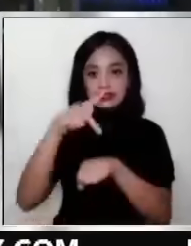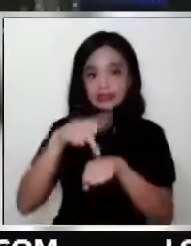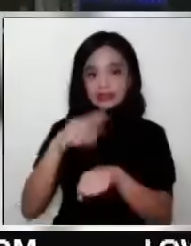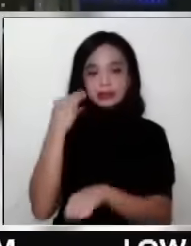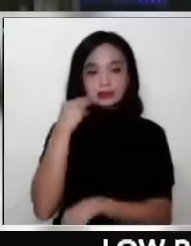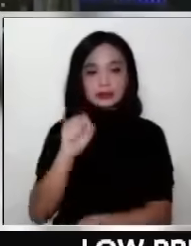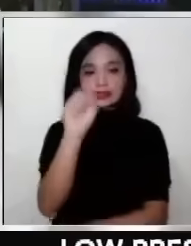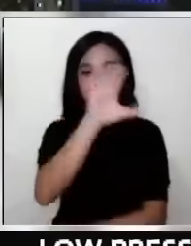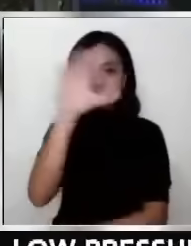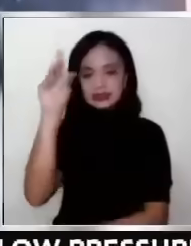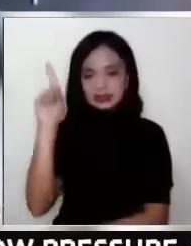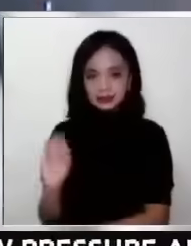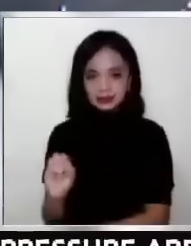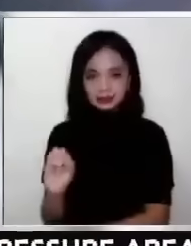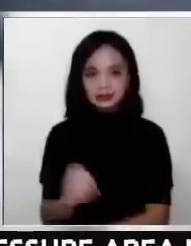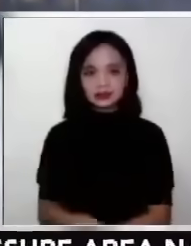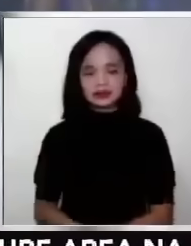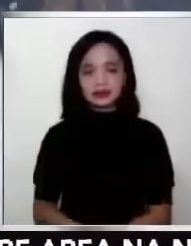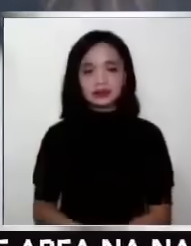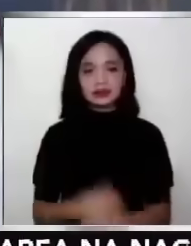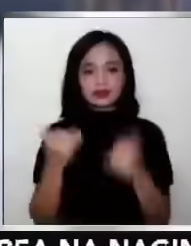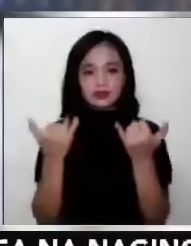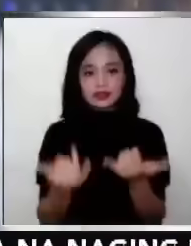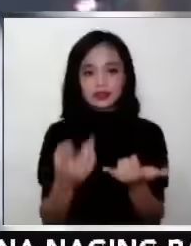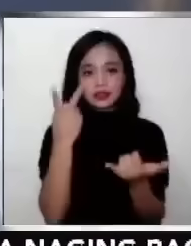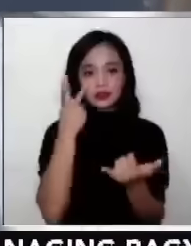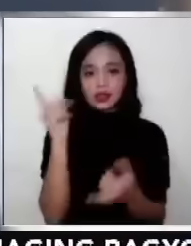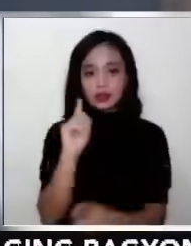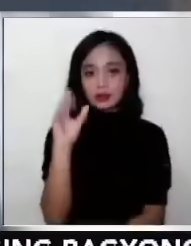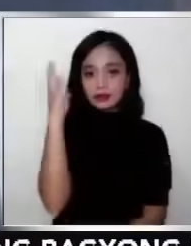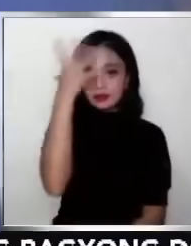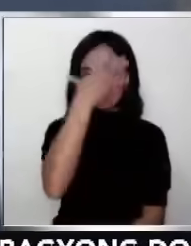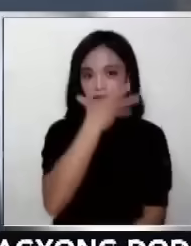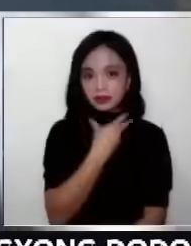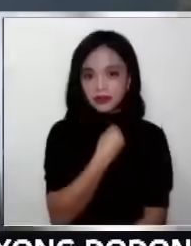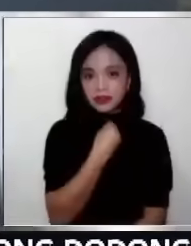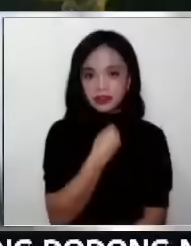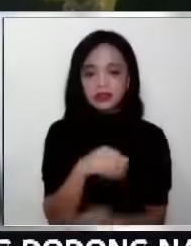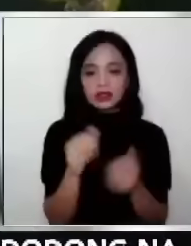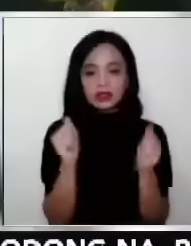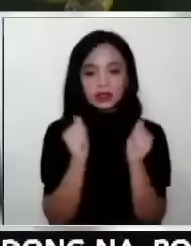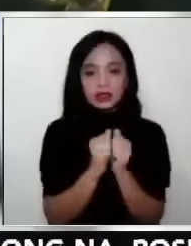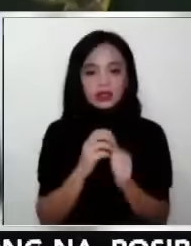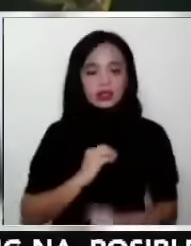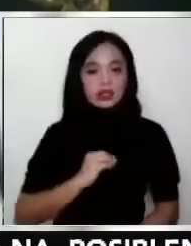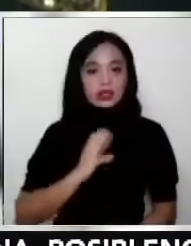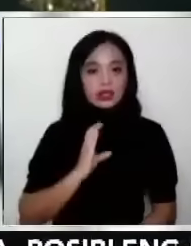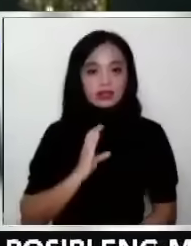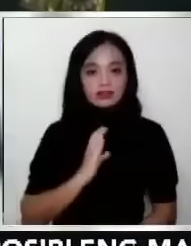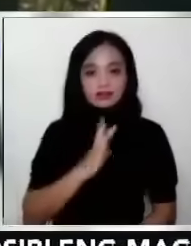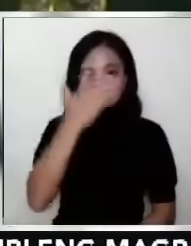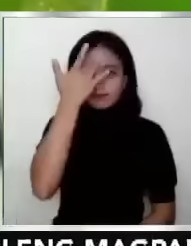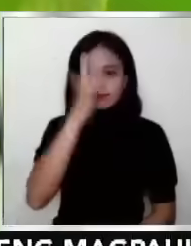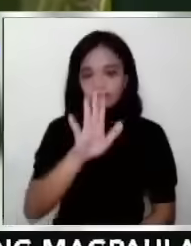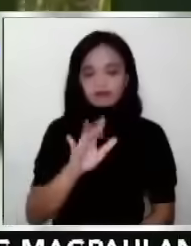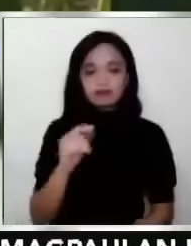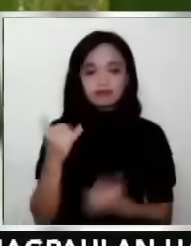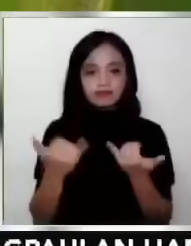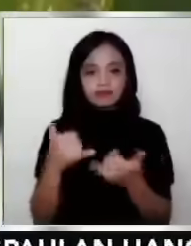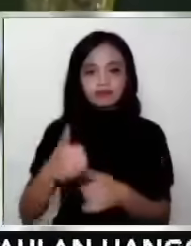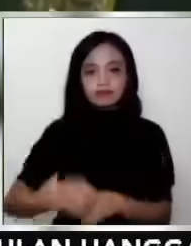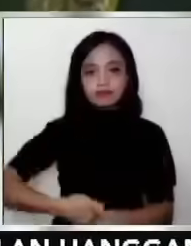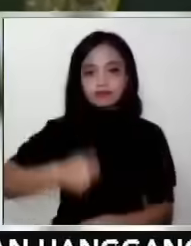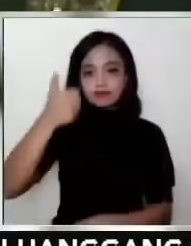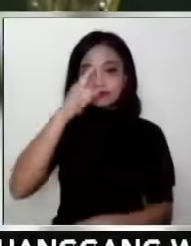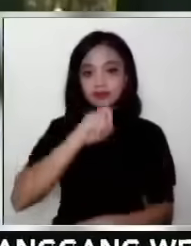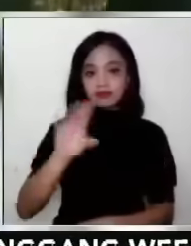Oro City! Sa kanyang natatanging ganda, nasinamahan pa ng confidence at talino, itinahal ang 19-year-old Phil Brazilian